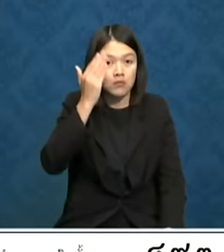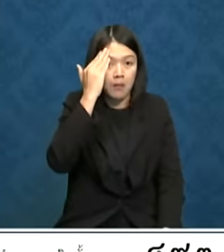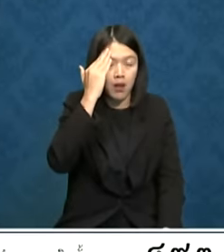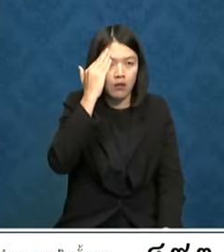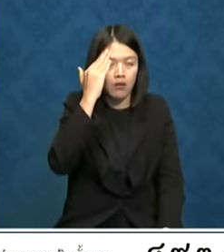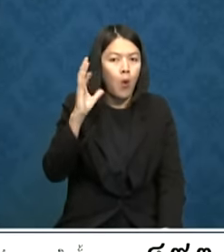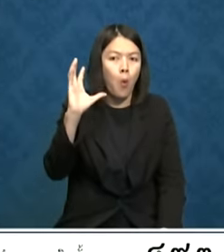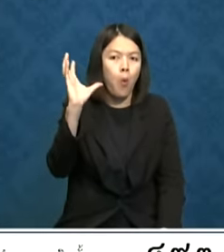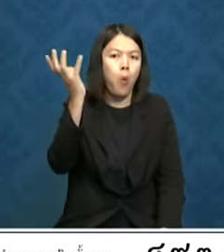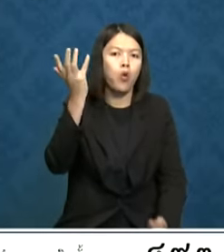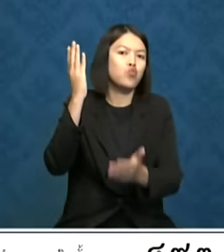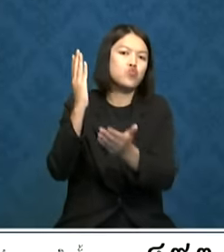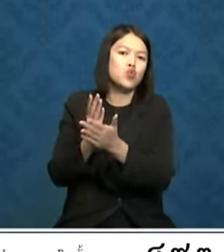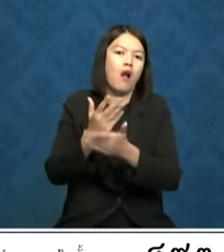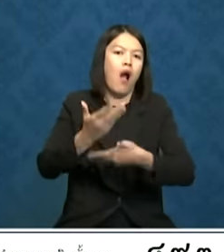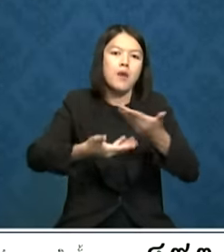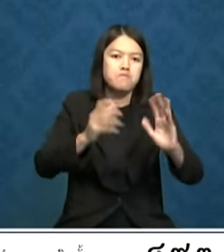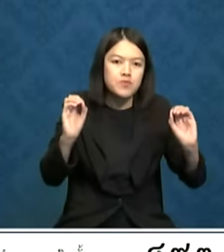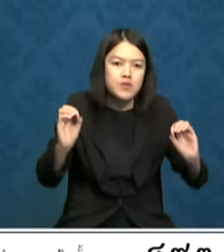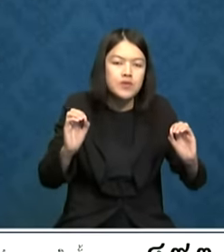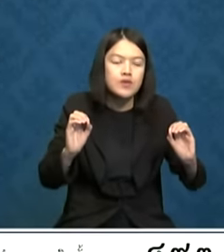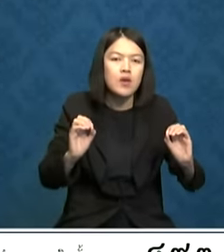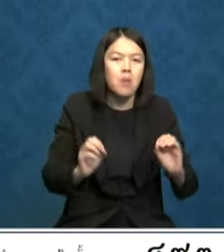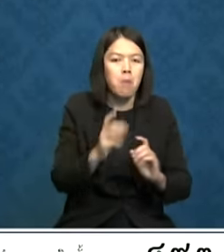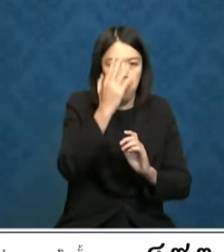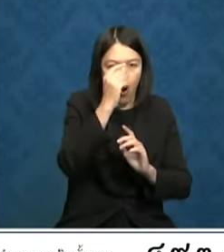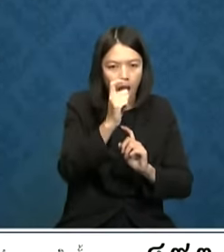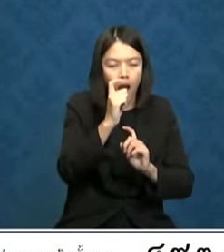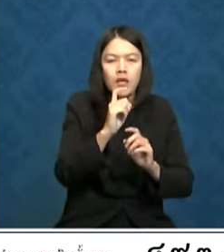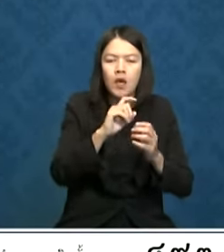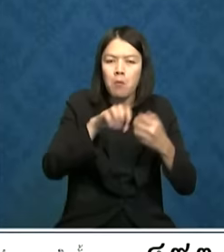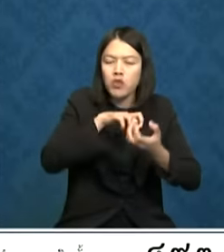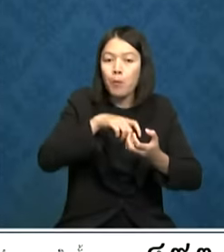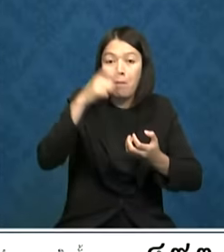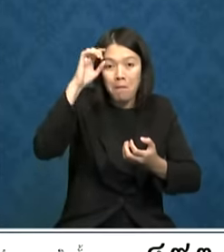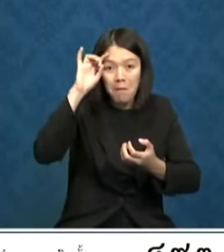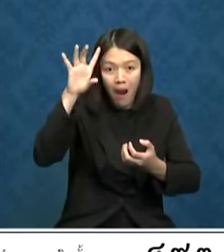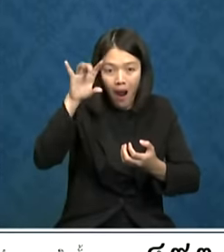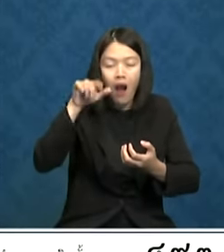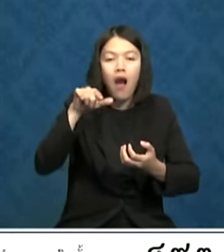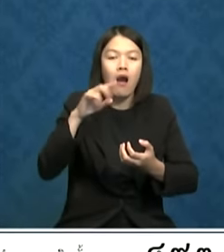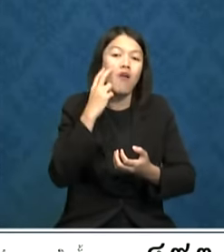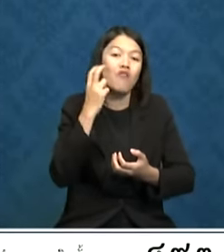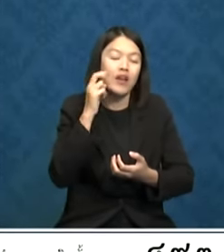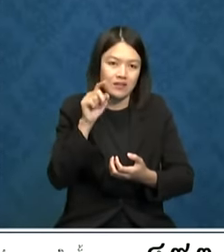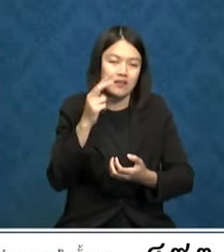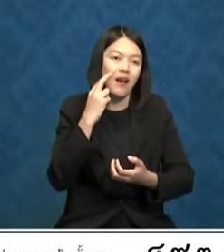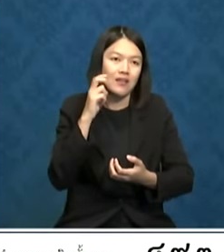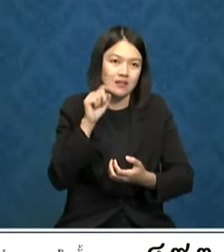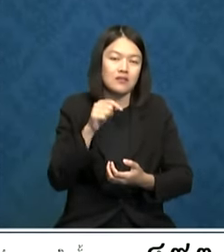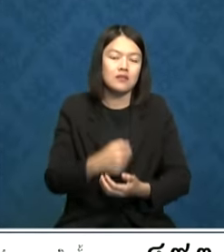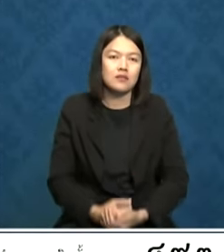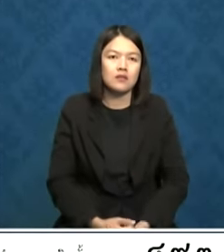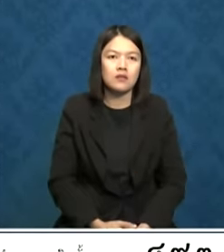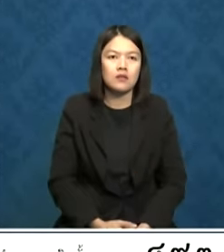แทบจะทั้งโลกเขาเลิกผลิตและจำหน่ายยาตัวนี้กันแล้วค่ะเพราะเป็นสารตั้งต้นยาเสพติดเขาไปใช้ตัวล่างสุดค่ะคือฟิแรนดังสไลด์นะ